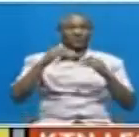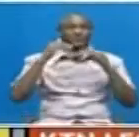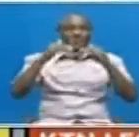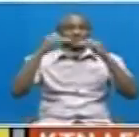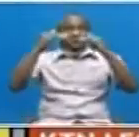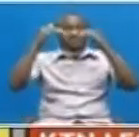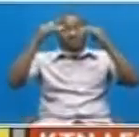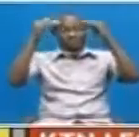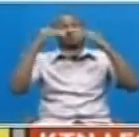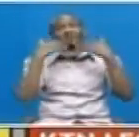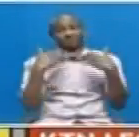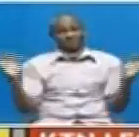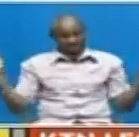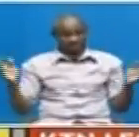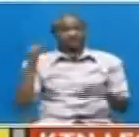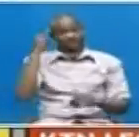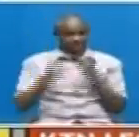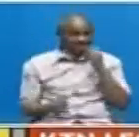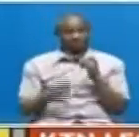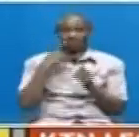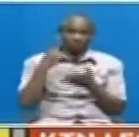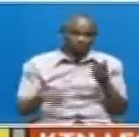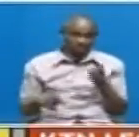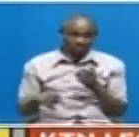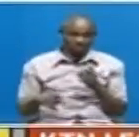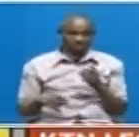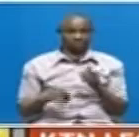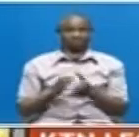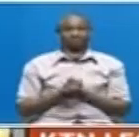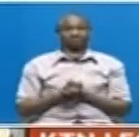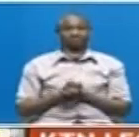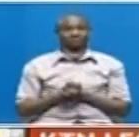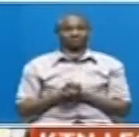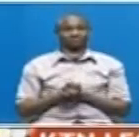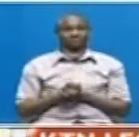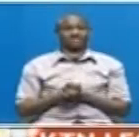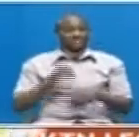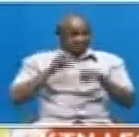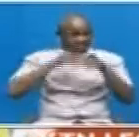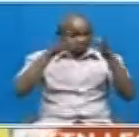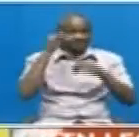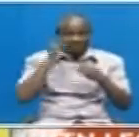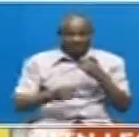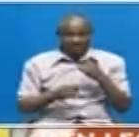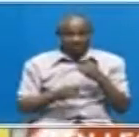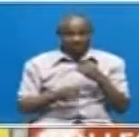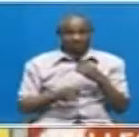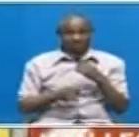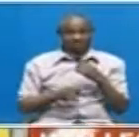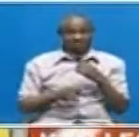wanaelekea, sasa wanaenda mpaka misho, tunasema kalinjebis. Tukifika mahali